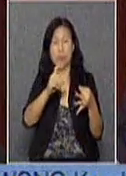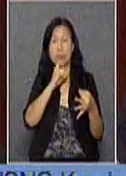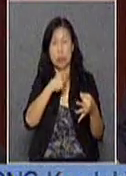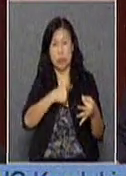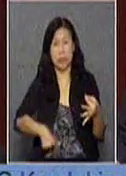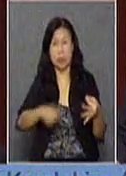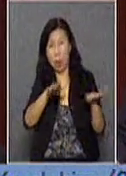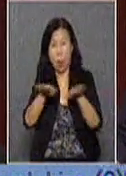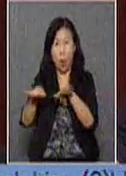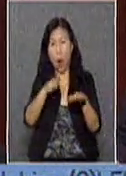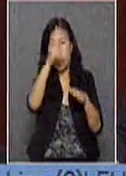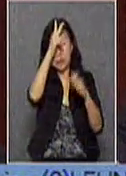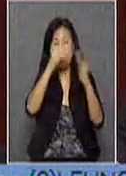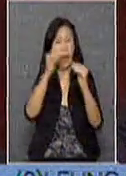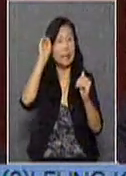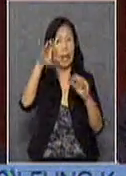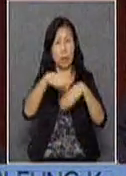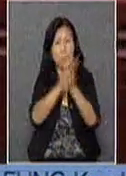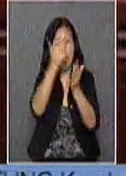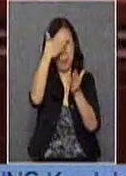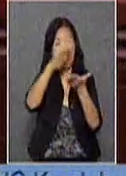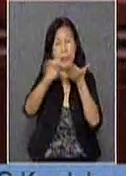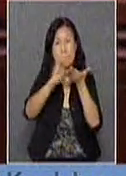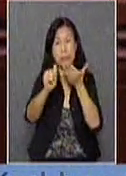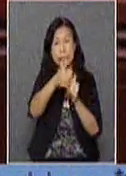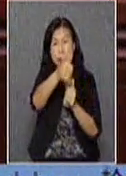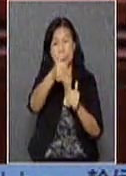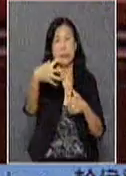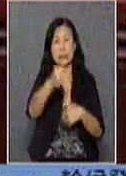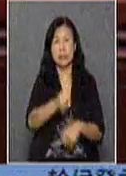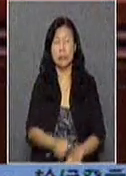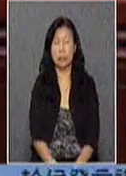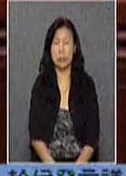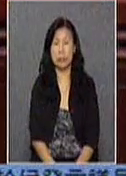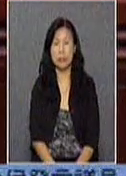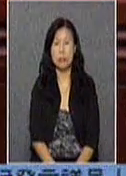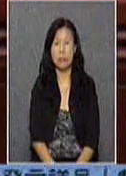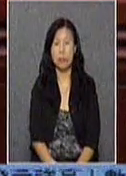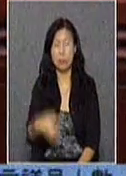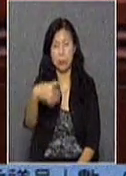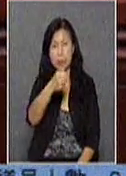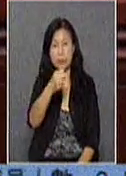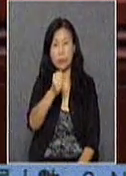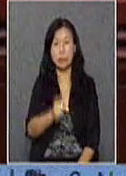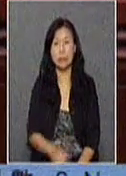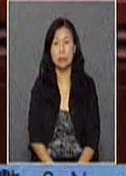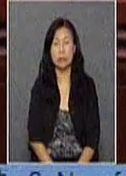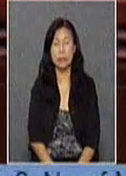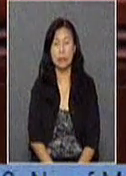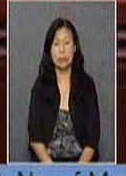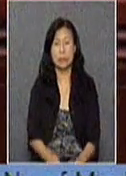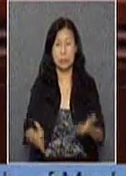處嗰個意見很清楚。 好，多謝主席。主席，就住呢一個嘅納